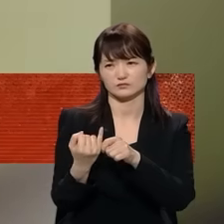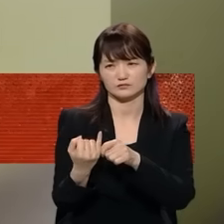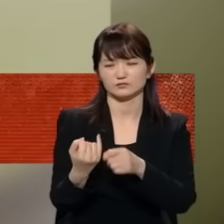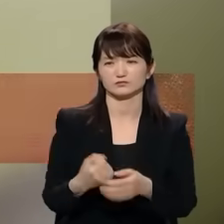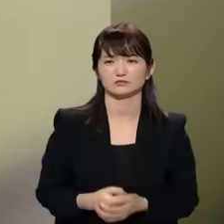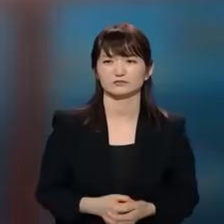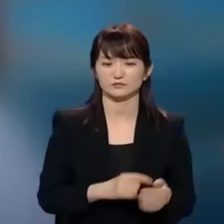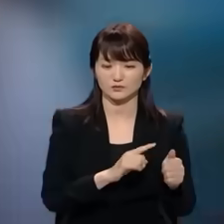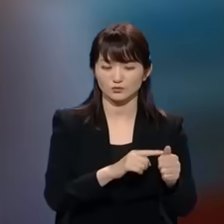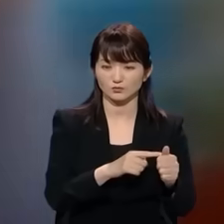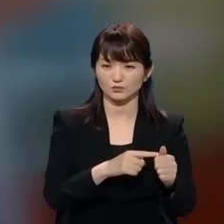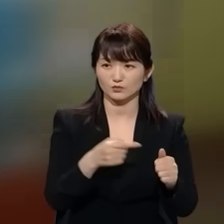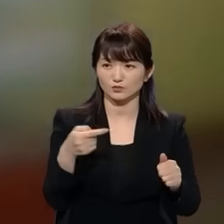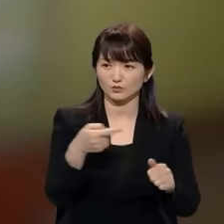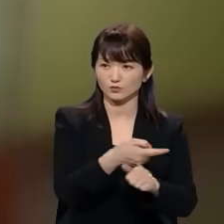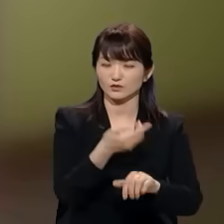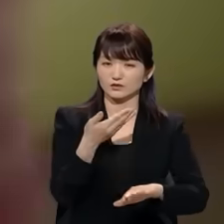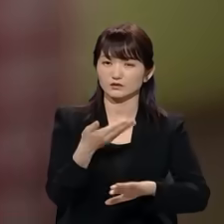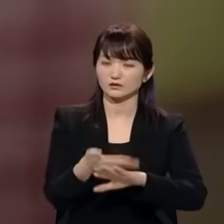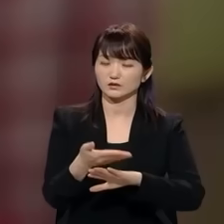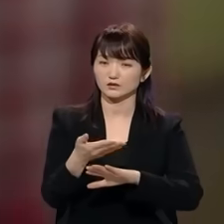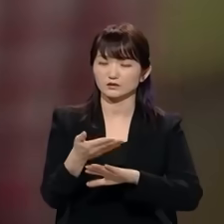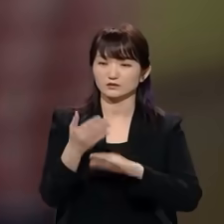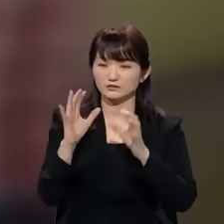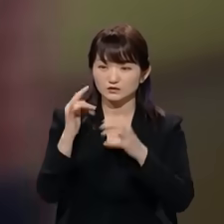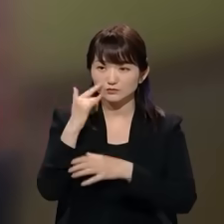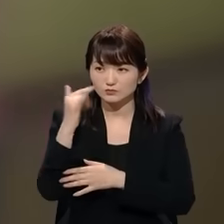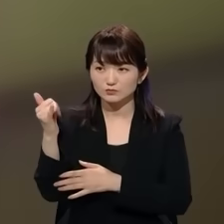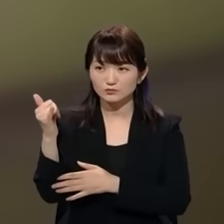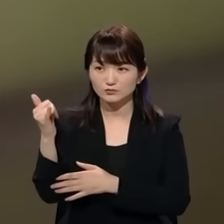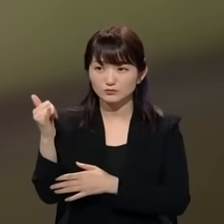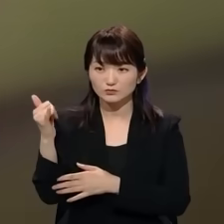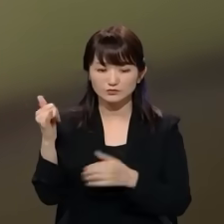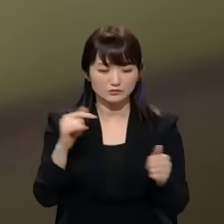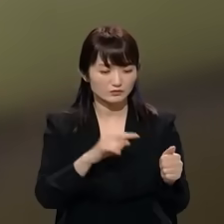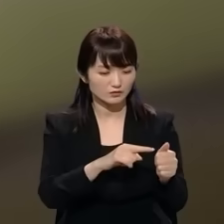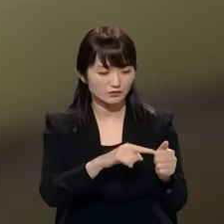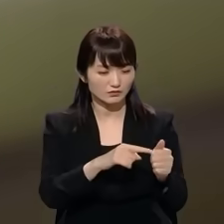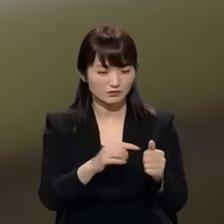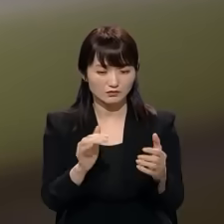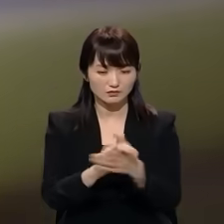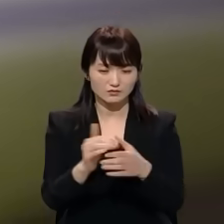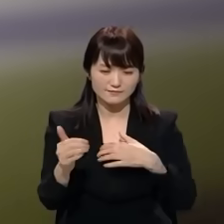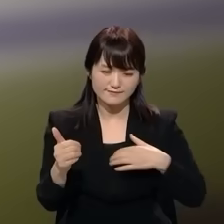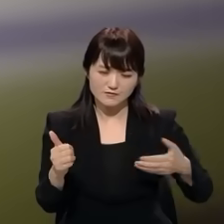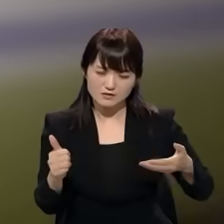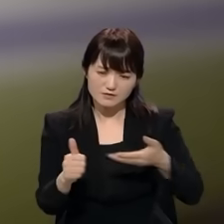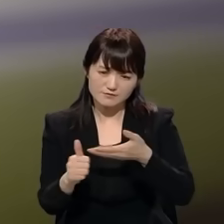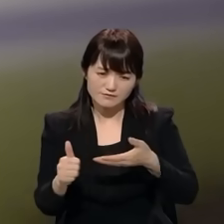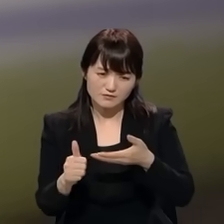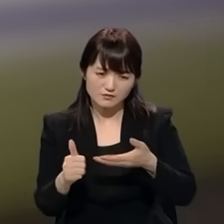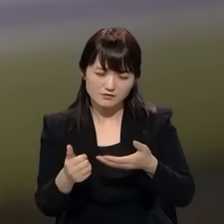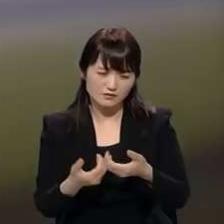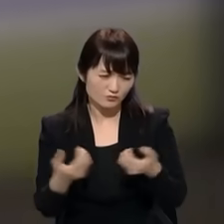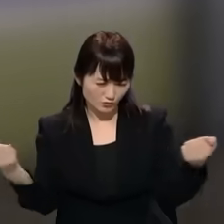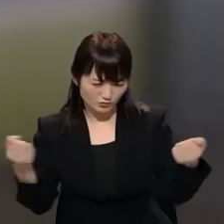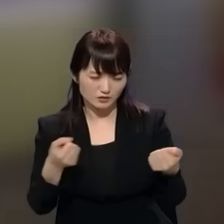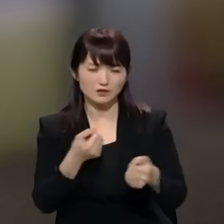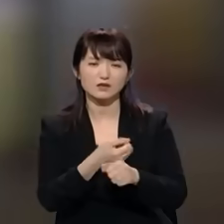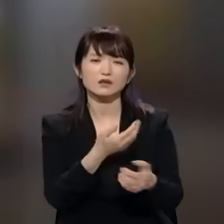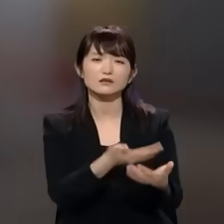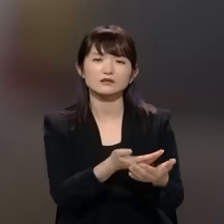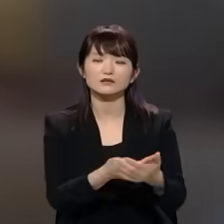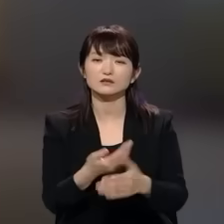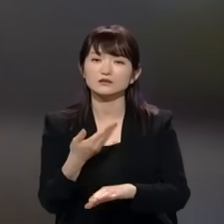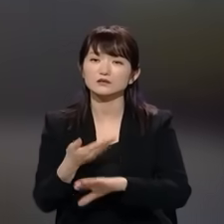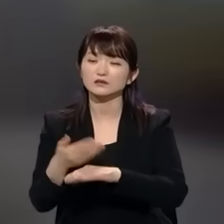아이 말고 다른 아이들 학부모님들 입장에서는 제가 친구를 자꾸 괴롭힌다면서 계속 분리 조치를 요구하던 상황이었고요. 다른